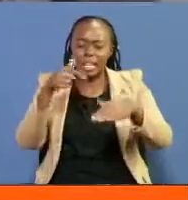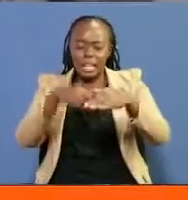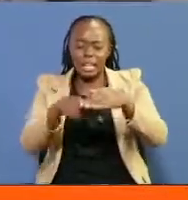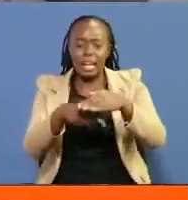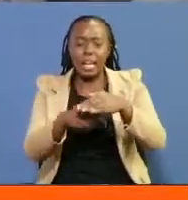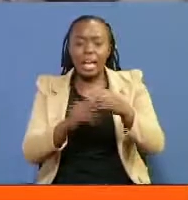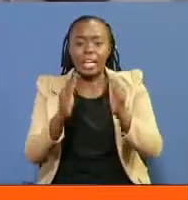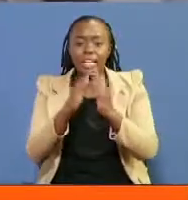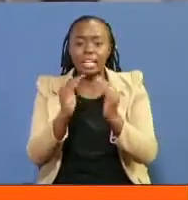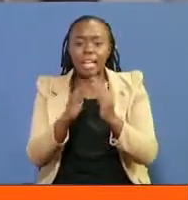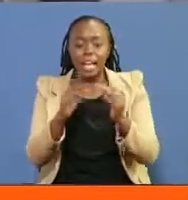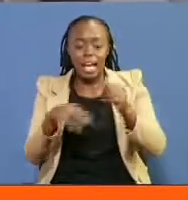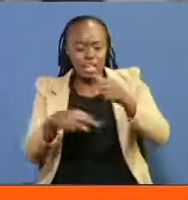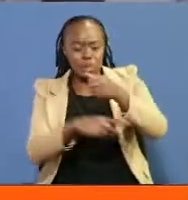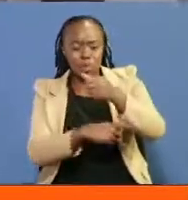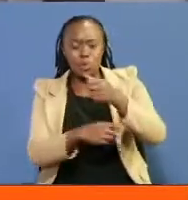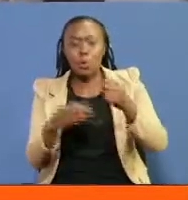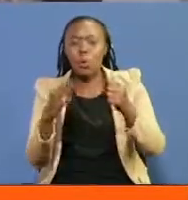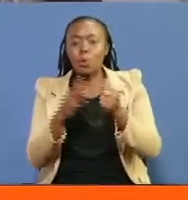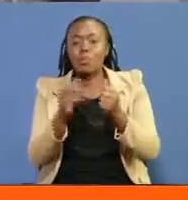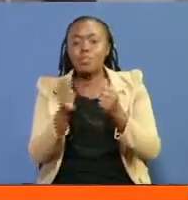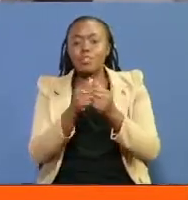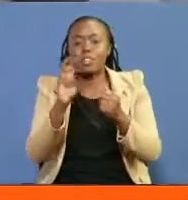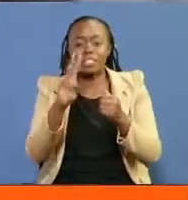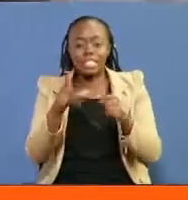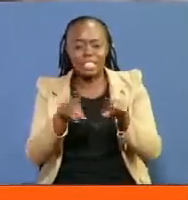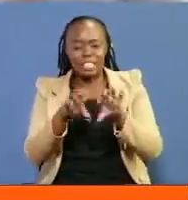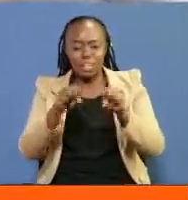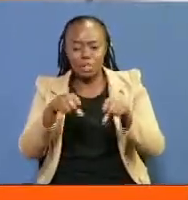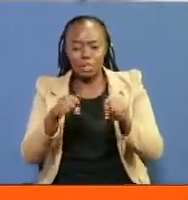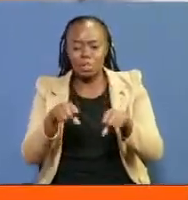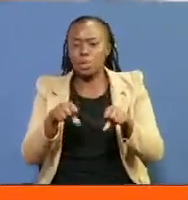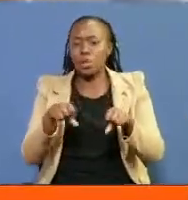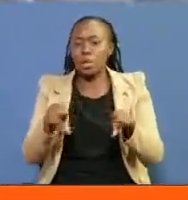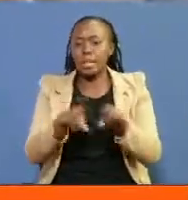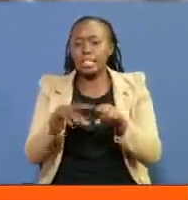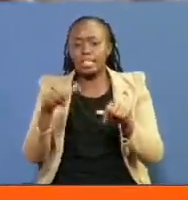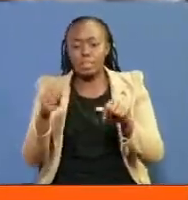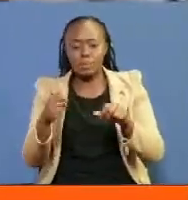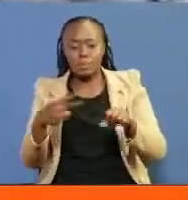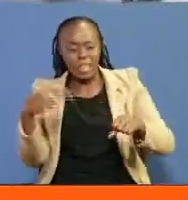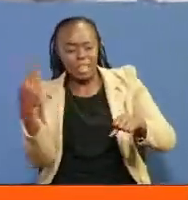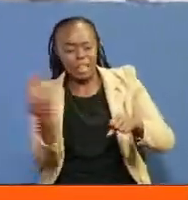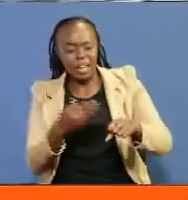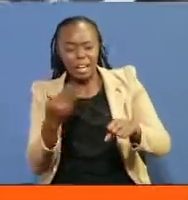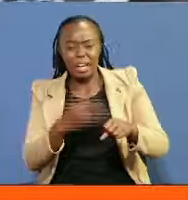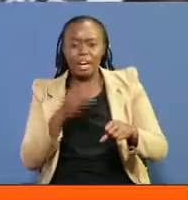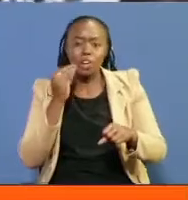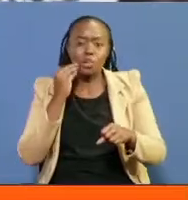wakaiba shilingi 1050, wakachukua pikipiki yangu, wakachukua mapanga hapo nyumbani.